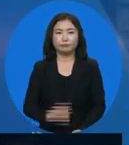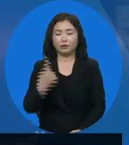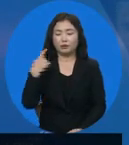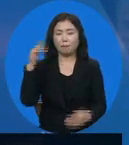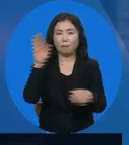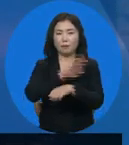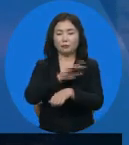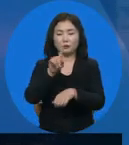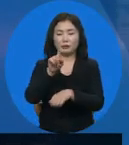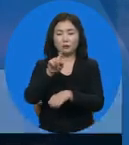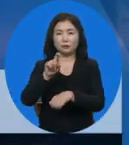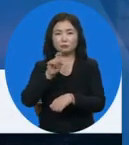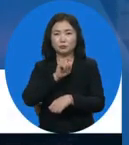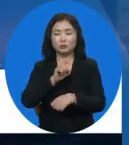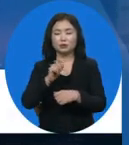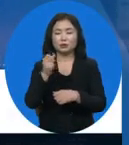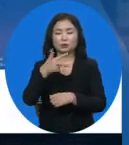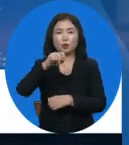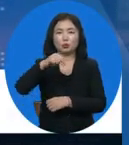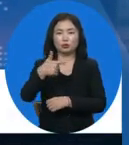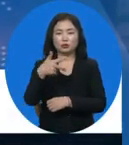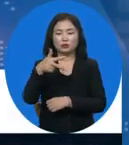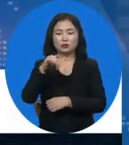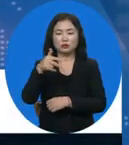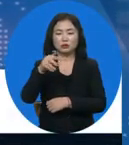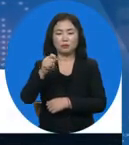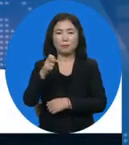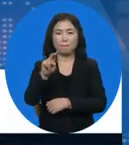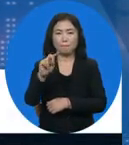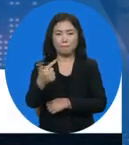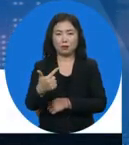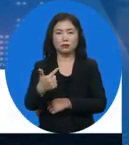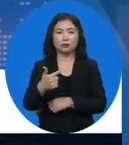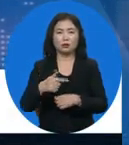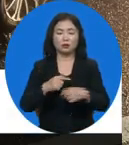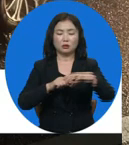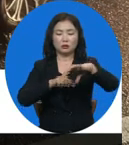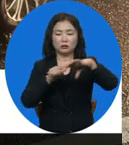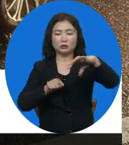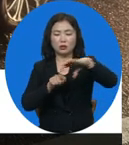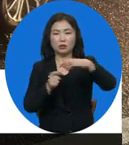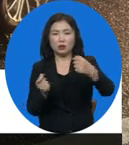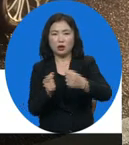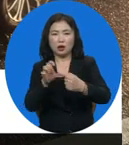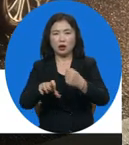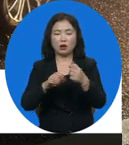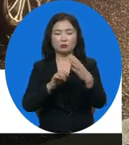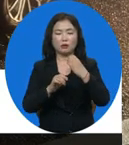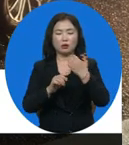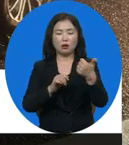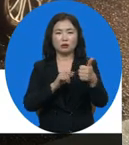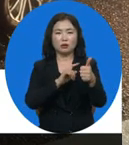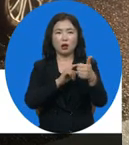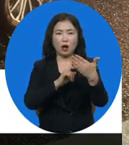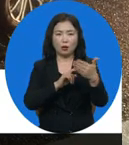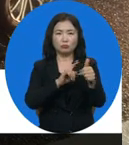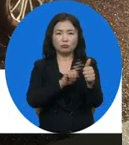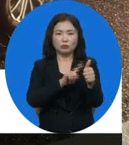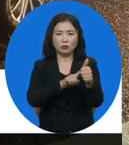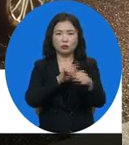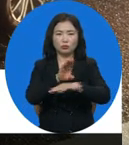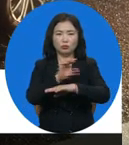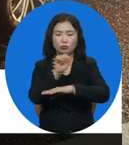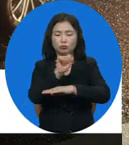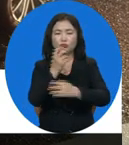어젯밤 11시 10분쯤 칠곡군 지천면 외관 산단 턴을 인근 도로에서 49살 a 씨가 몰던 승용차에 서 풀이